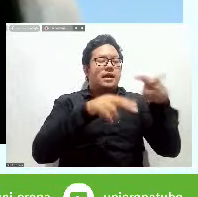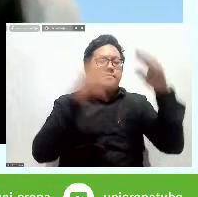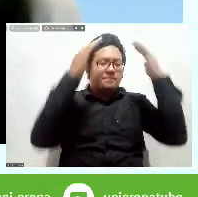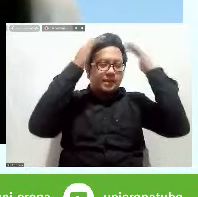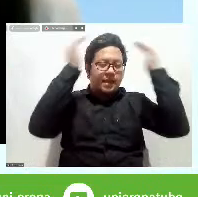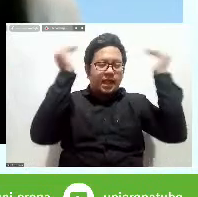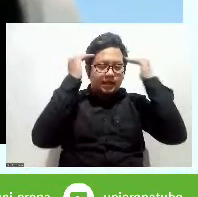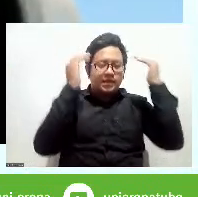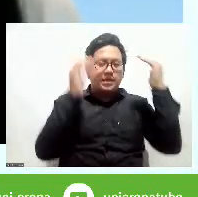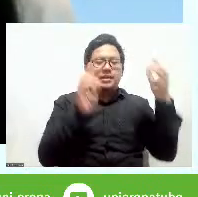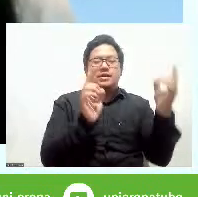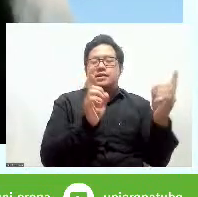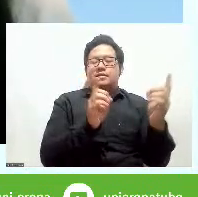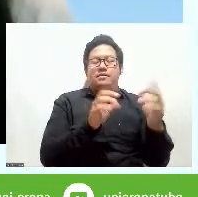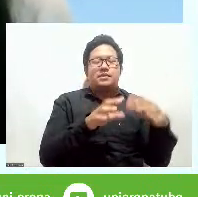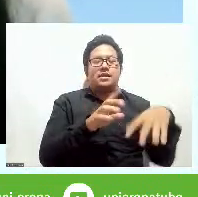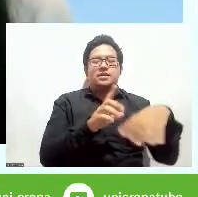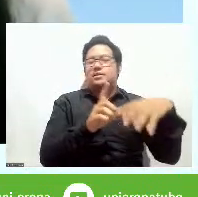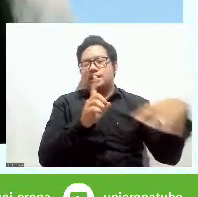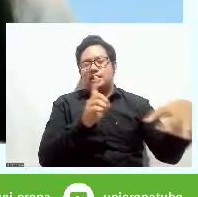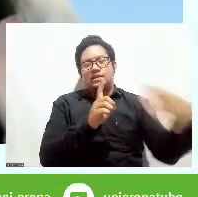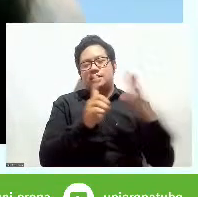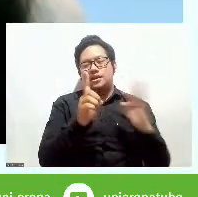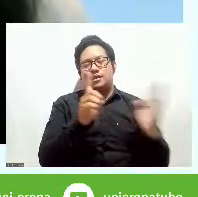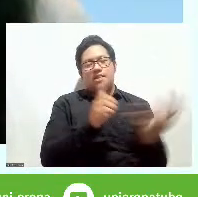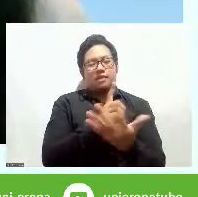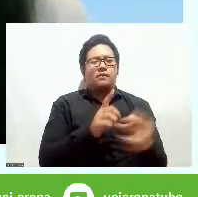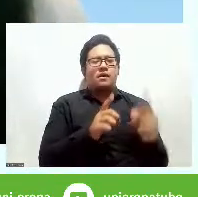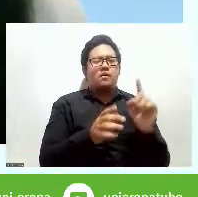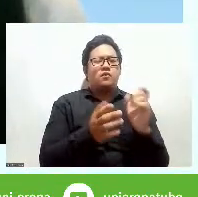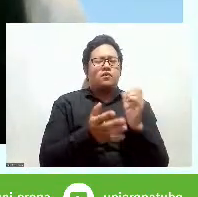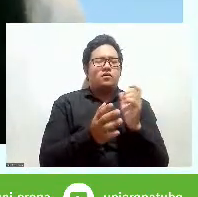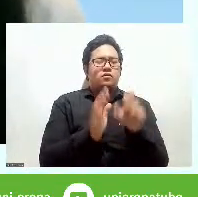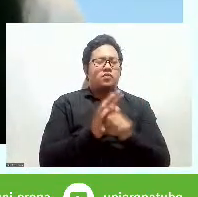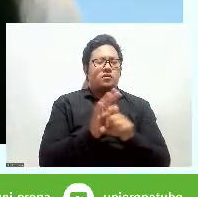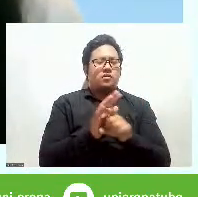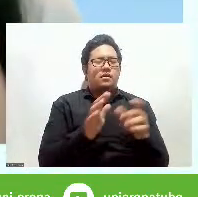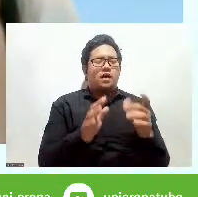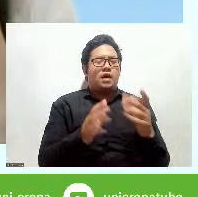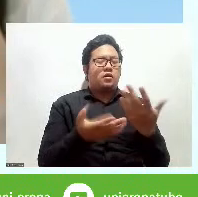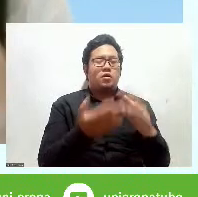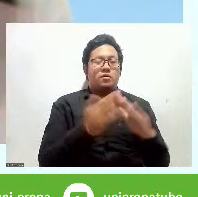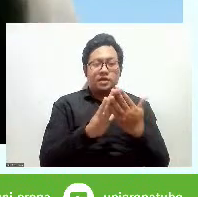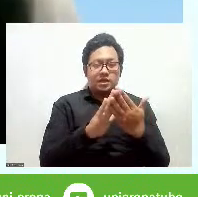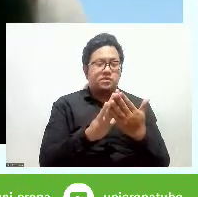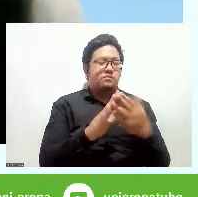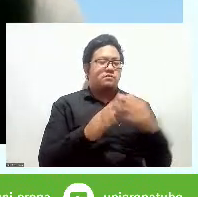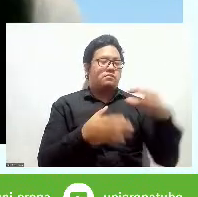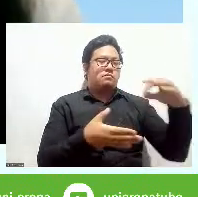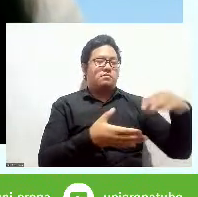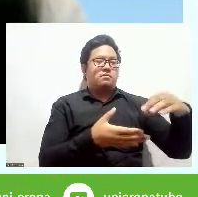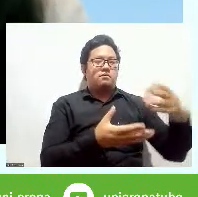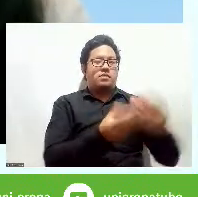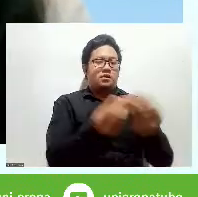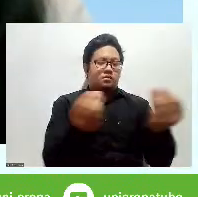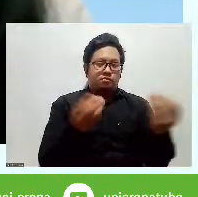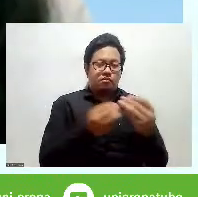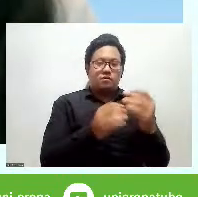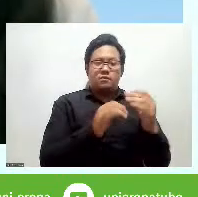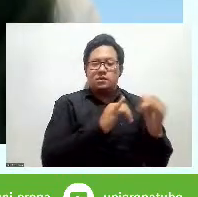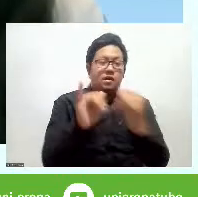Iya di banyak sekali komunitas dengan kolektor berkebun di kota kota dan kabupaten aku udah lihat make banget